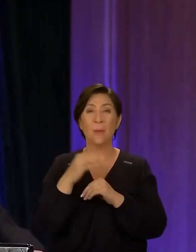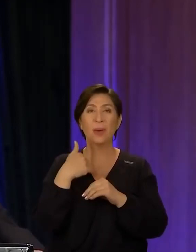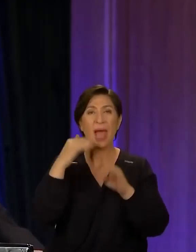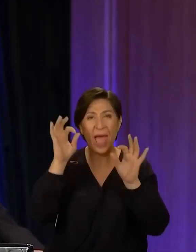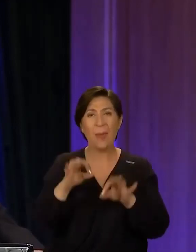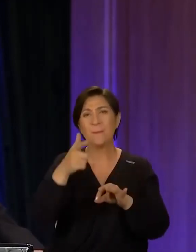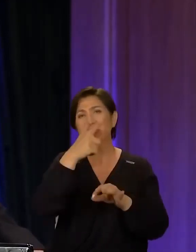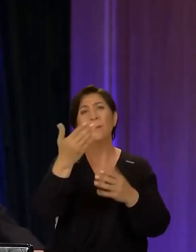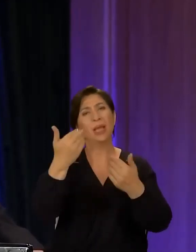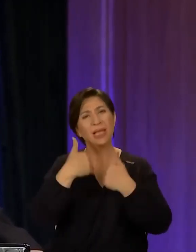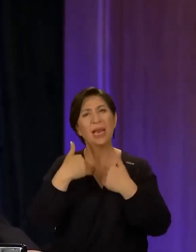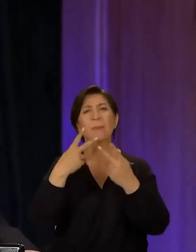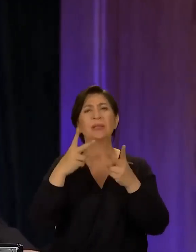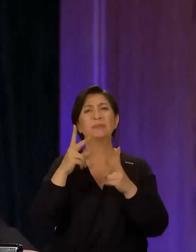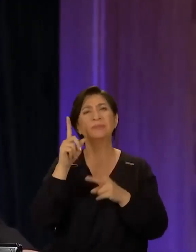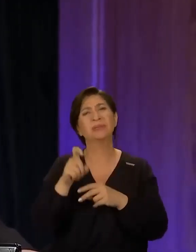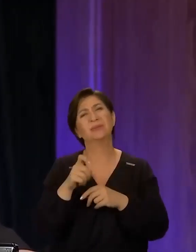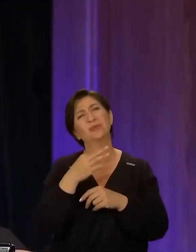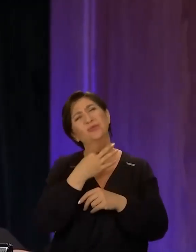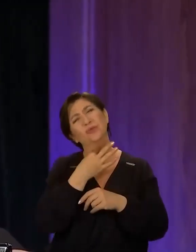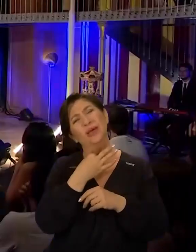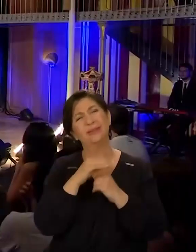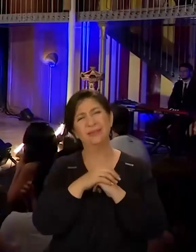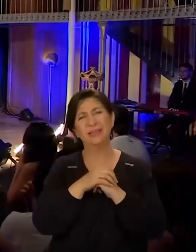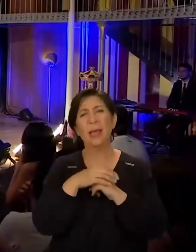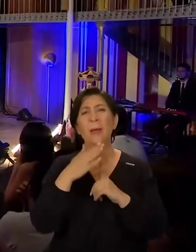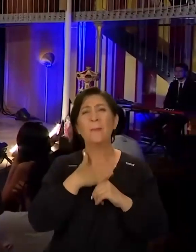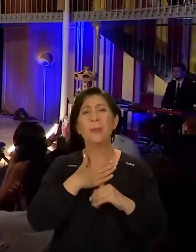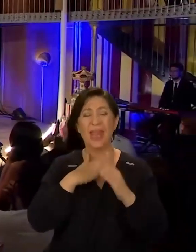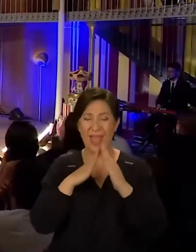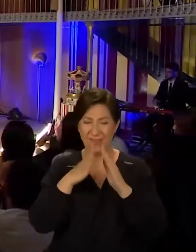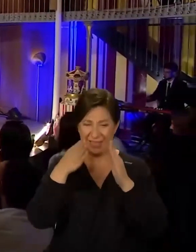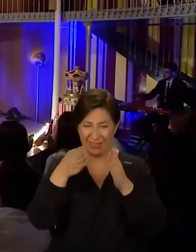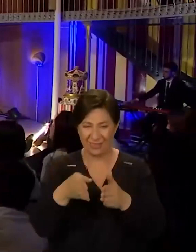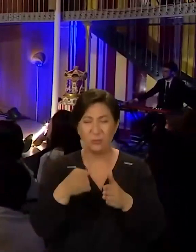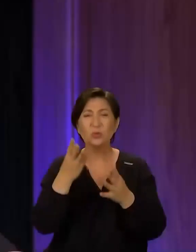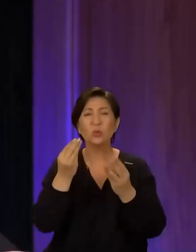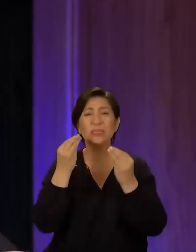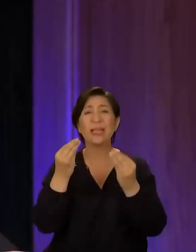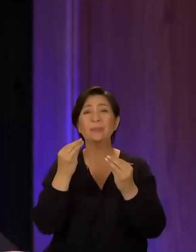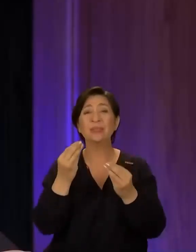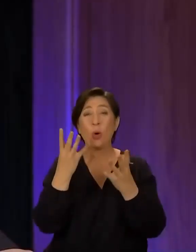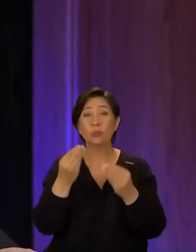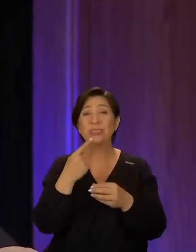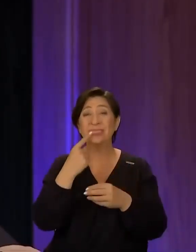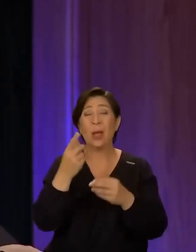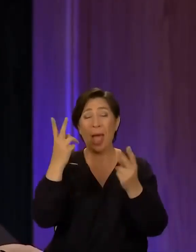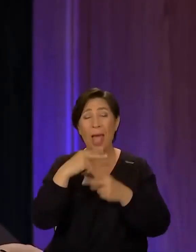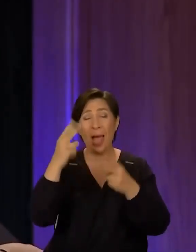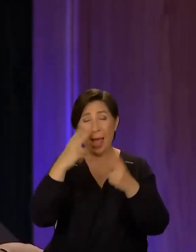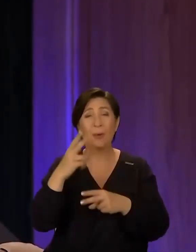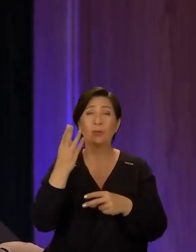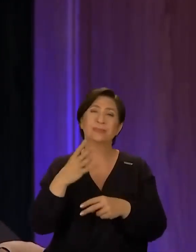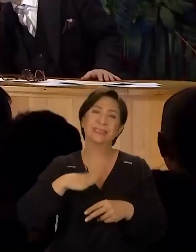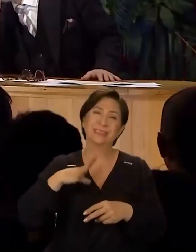bana her perşembe gelebilir mi gündeliğe? Çok arzuluyum. Yani ben eve gelip çok temiz olmuş dediğimde yine böyle hüngür hüngür